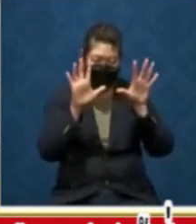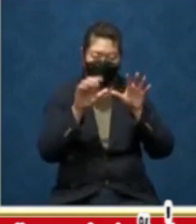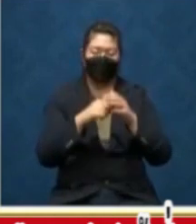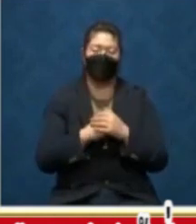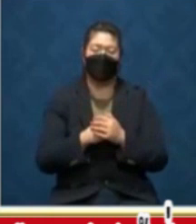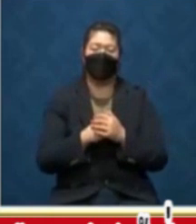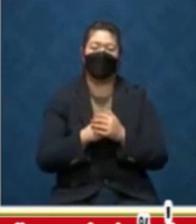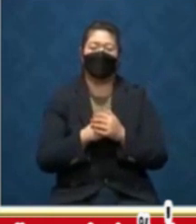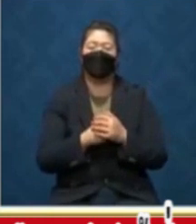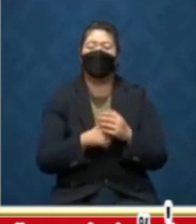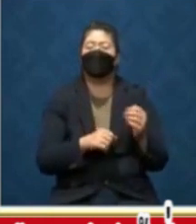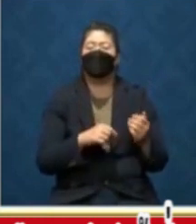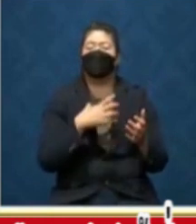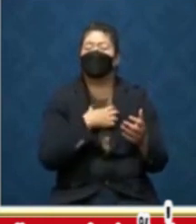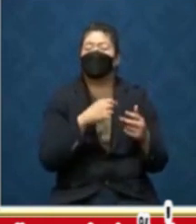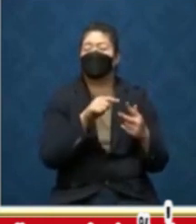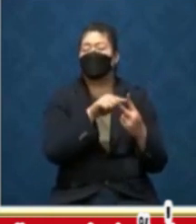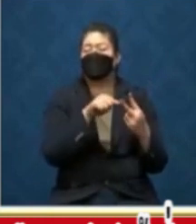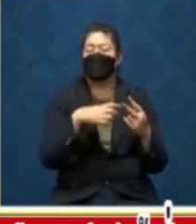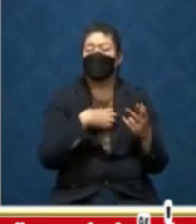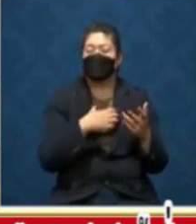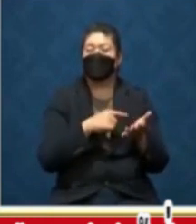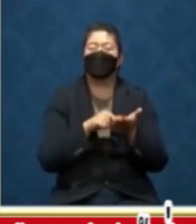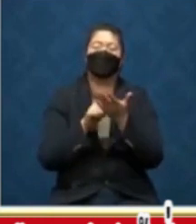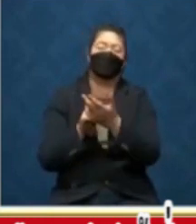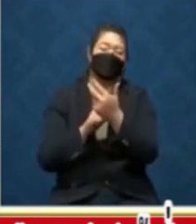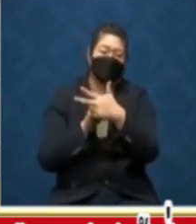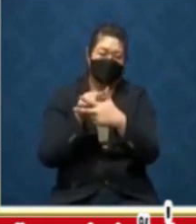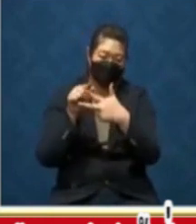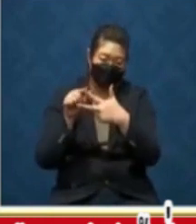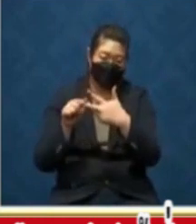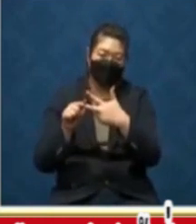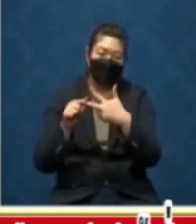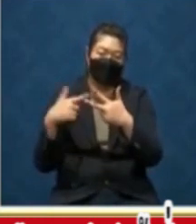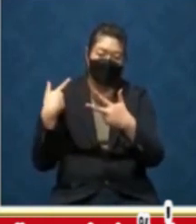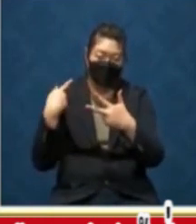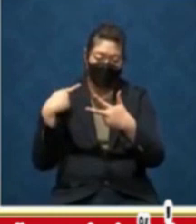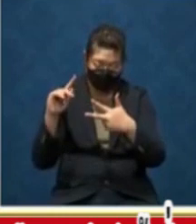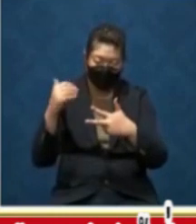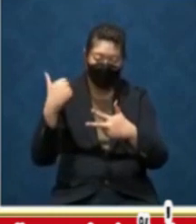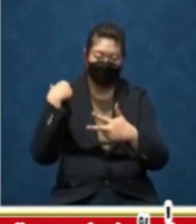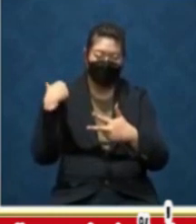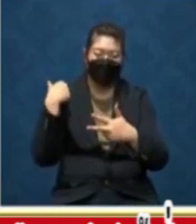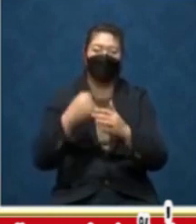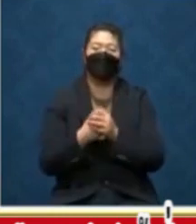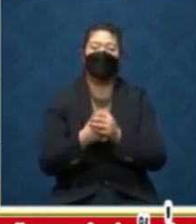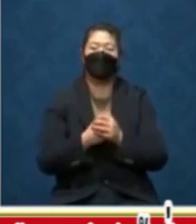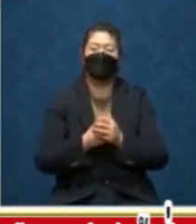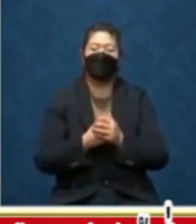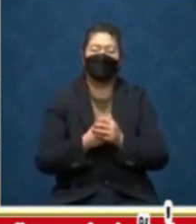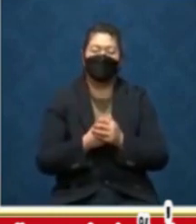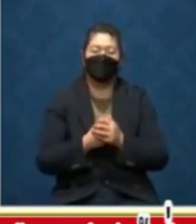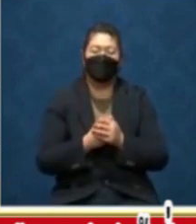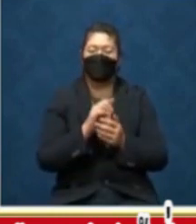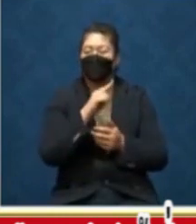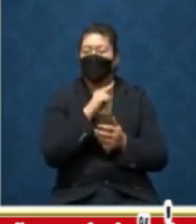หมายของเขานี่หากดูข้อเรียกร้อง 3ข้อมันกลับเป็นประโยชน์เป็นสิ่งซึ่งผมคิดว่าสังคมแม้ไม่